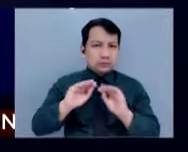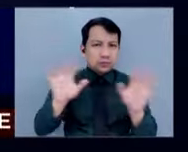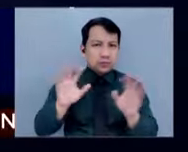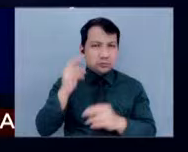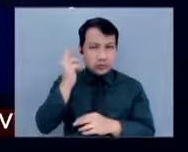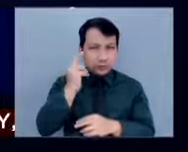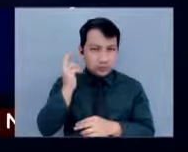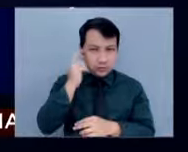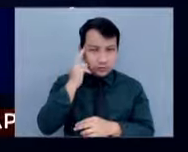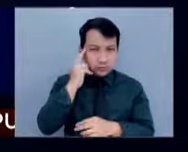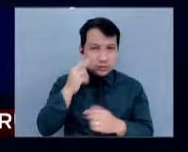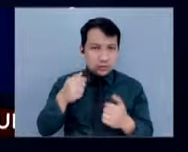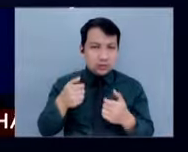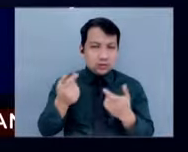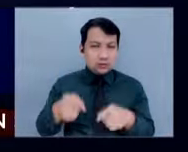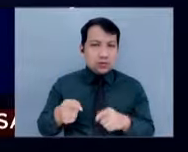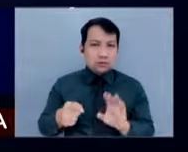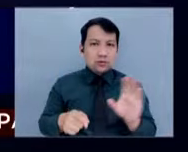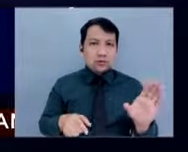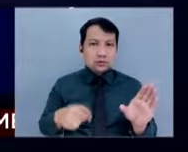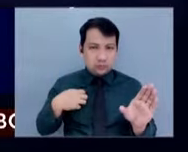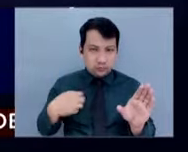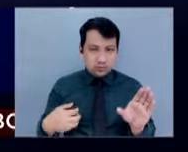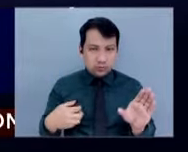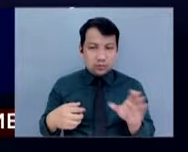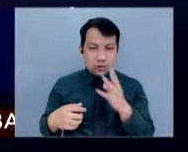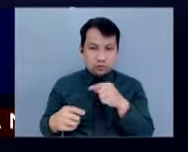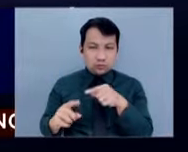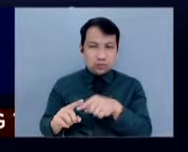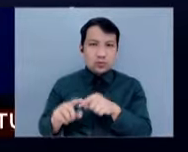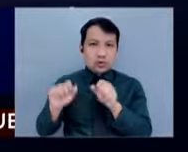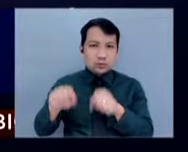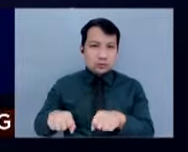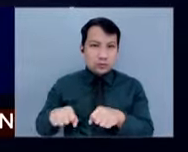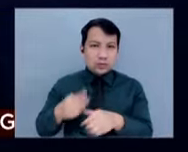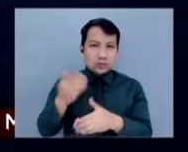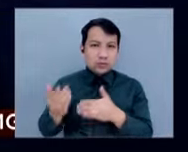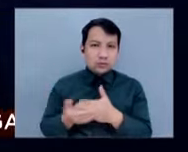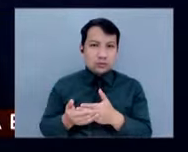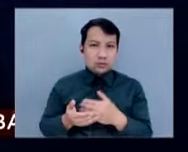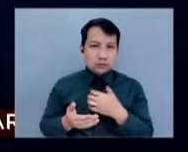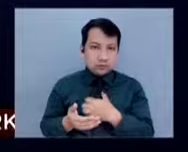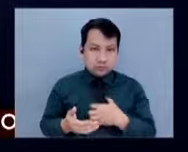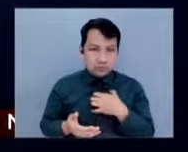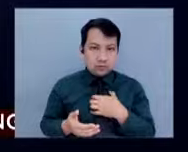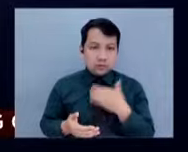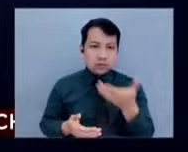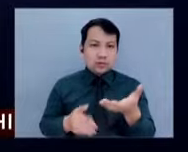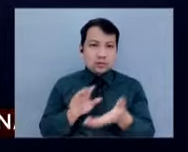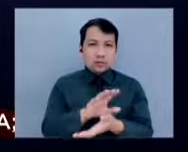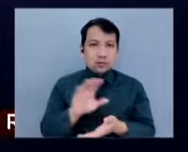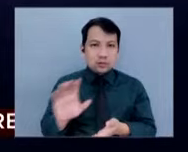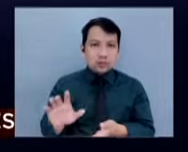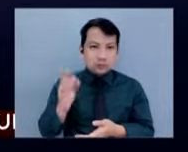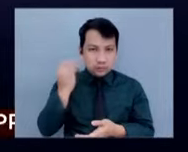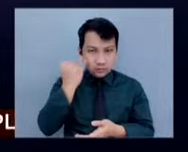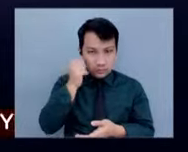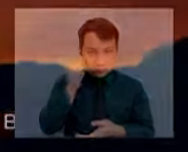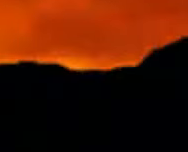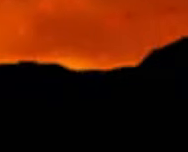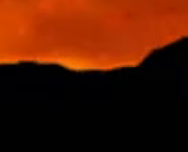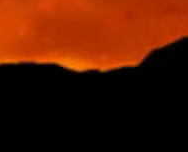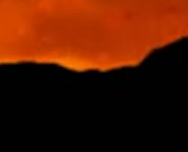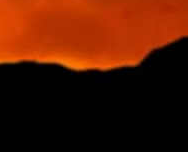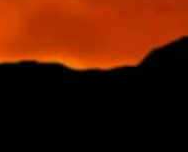gulong yan. Pinaghahanap na ng pulisya ang mga sangkot at posibleng ring kasuhan. Nagbabalita mula sa frontline, John Arua, News 5.